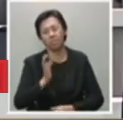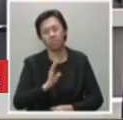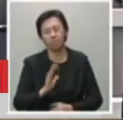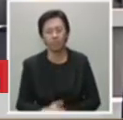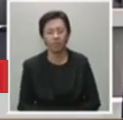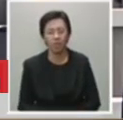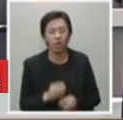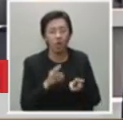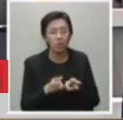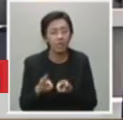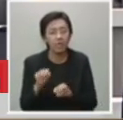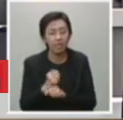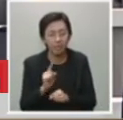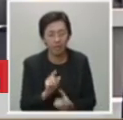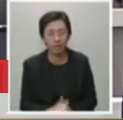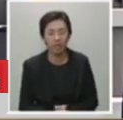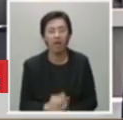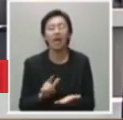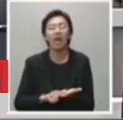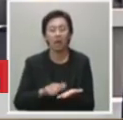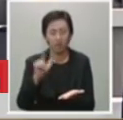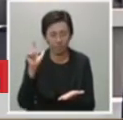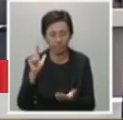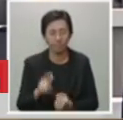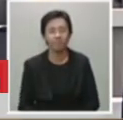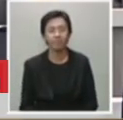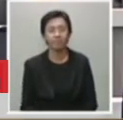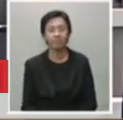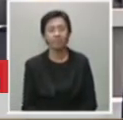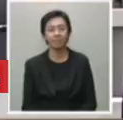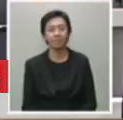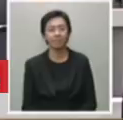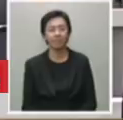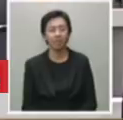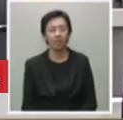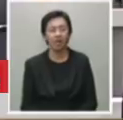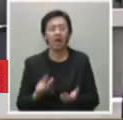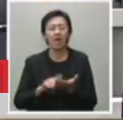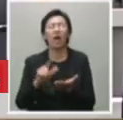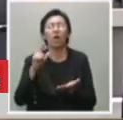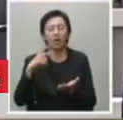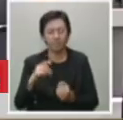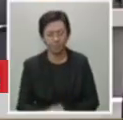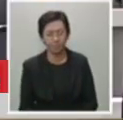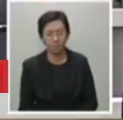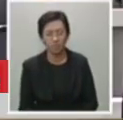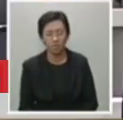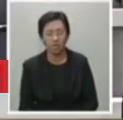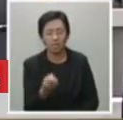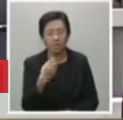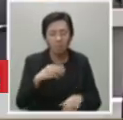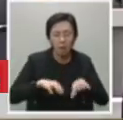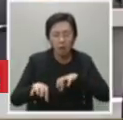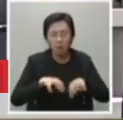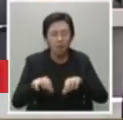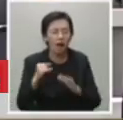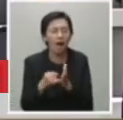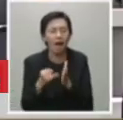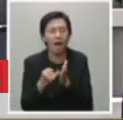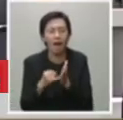วิธีเดียวที่ท่านจะทำได้ก็คือลาออกเท่านั้นครับเพราะมันเจ็บปวดท่านประธานครับท่านเคยบอกว่าการบริหารประเทศนั้นง่าย